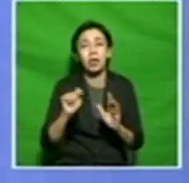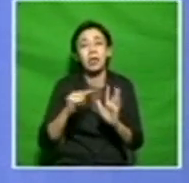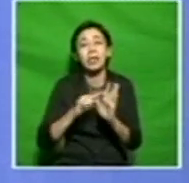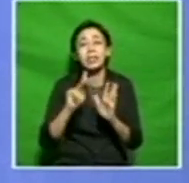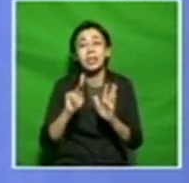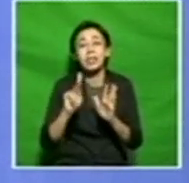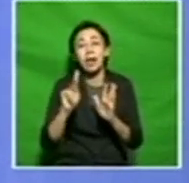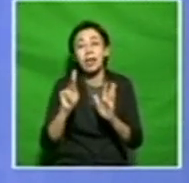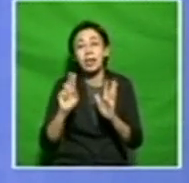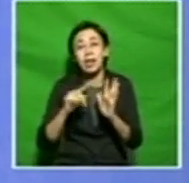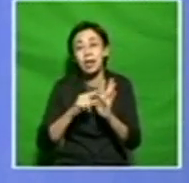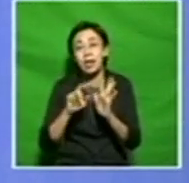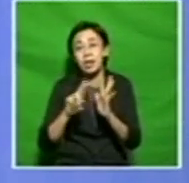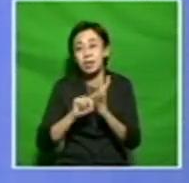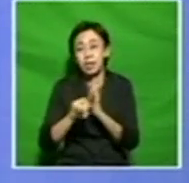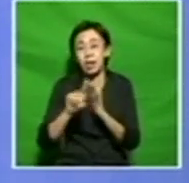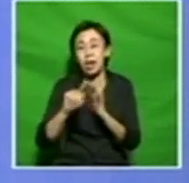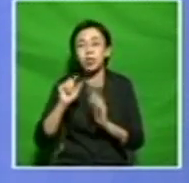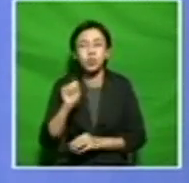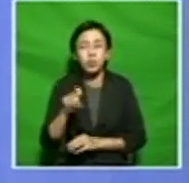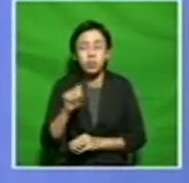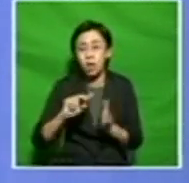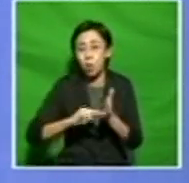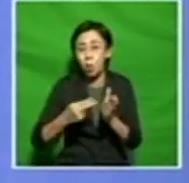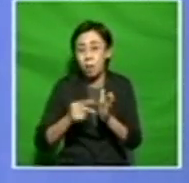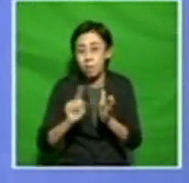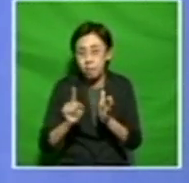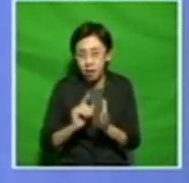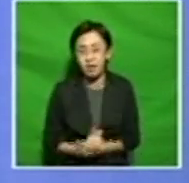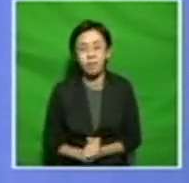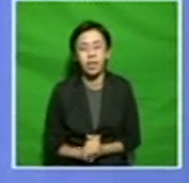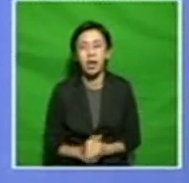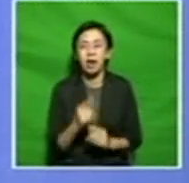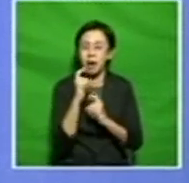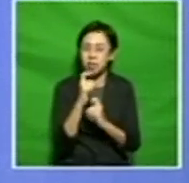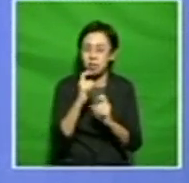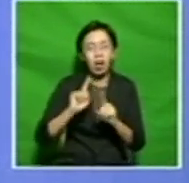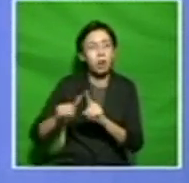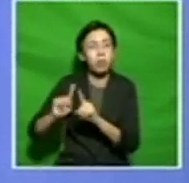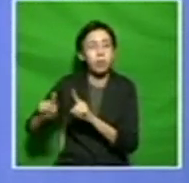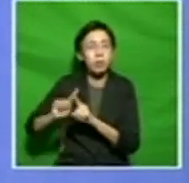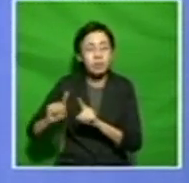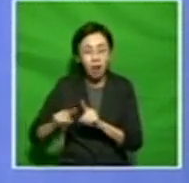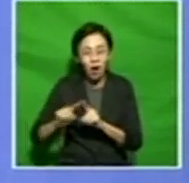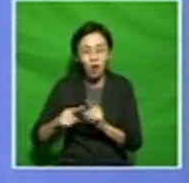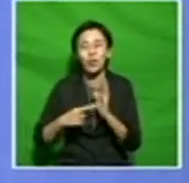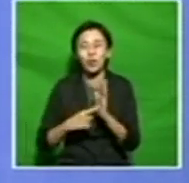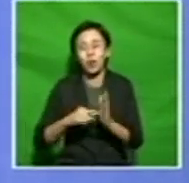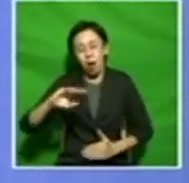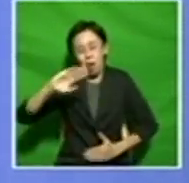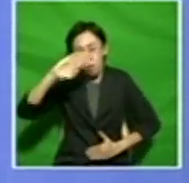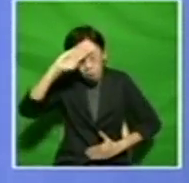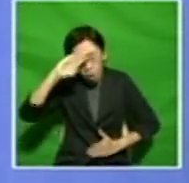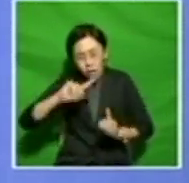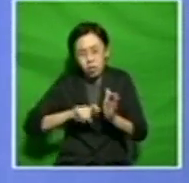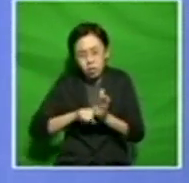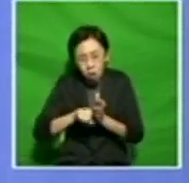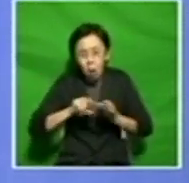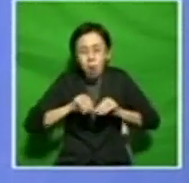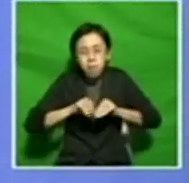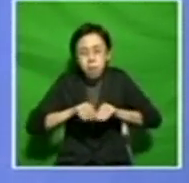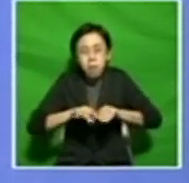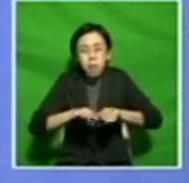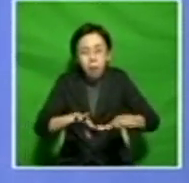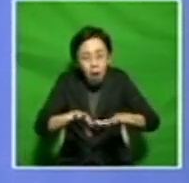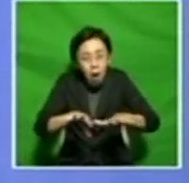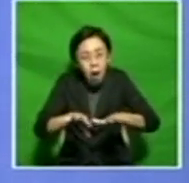ฉินในกฎหมายนั้นเขารวมไปถึงภัยสาธารณะนั่นก็คือโรคภัยไข้เจ็บทั้งหลายด้วยไม่ใช่เ